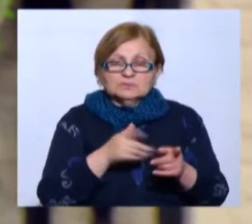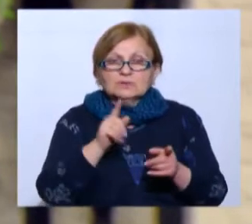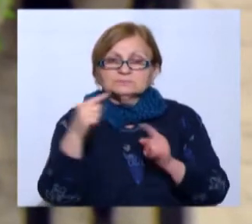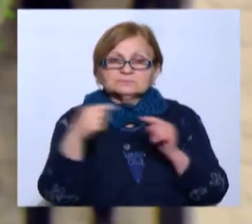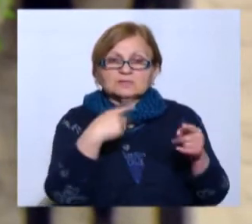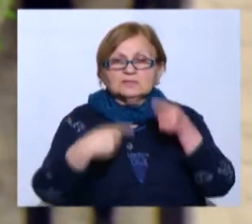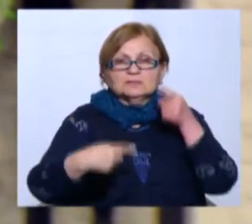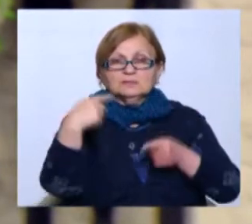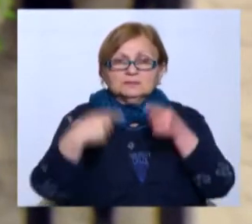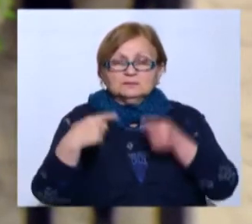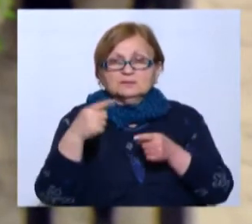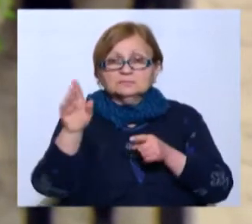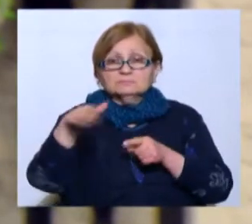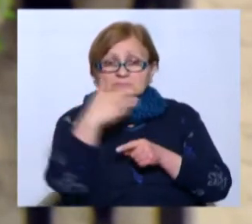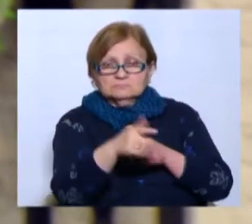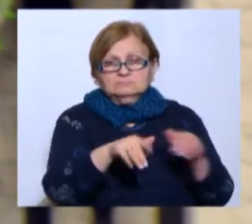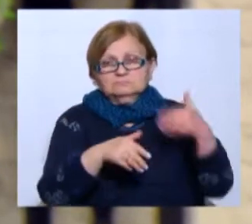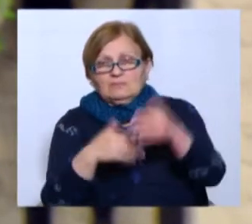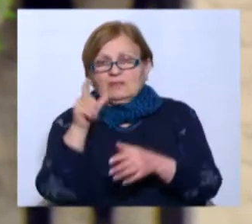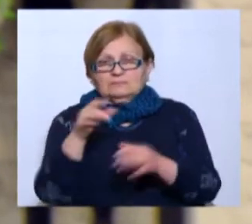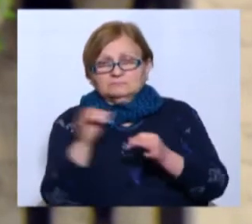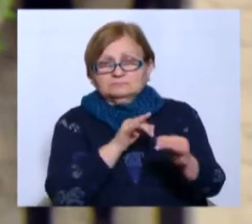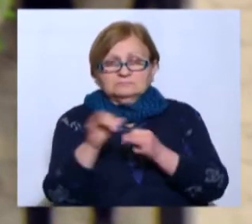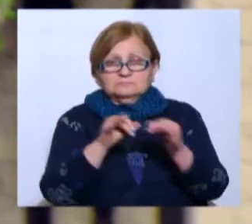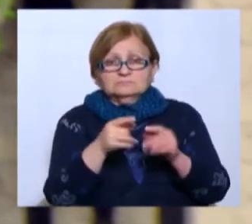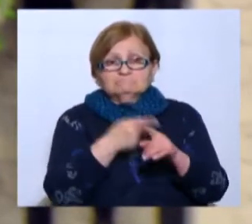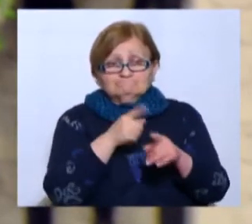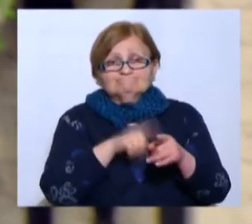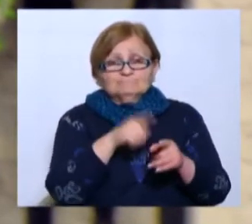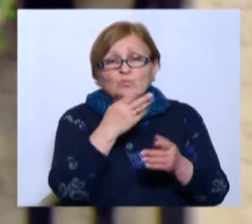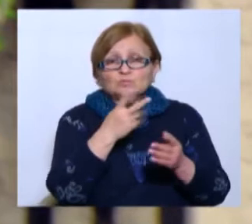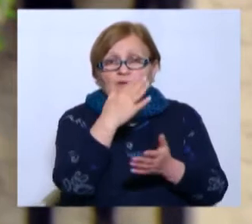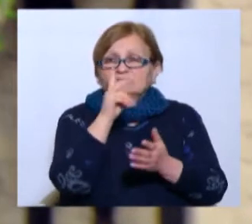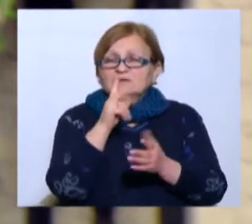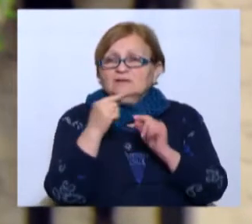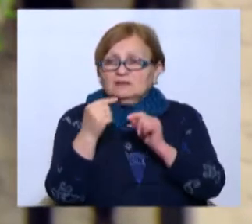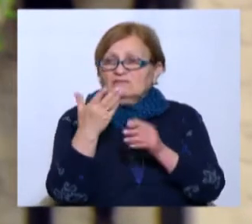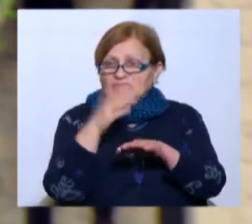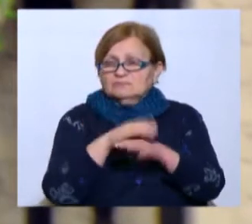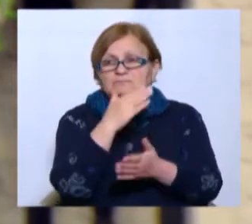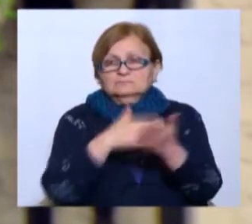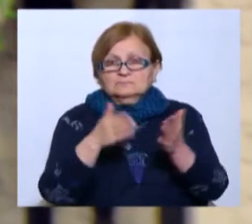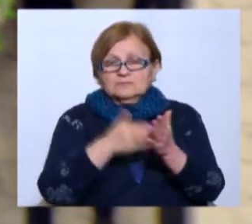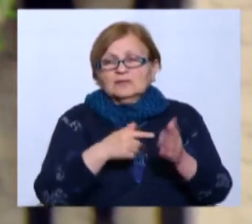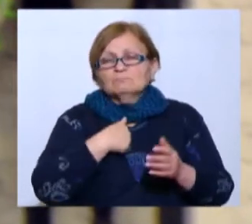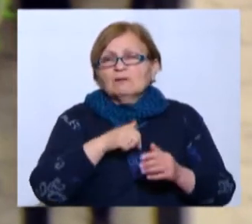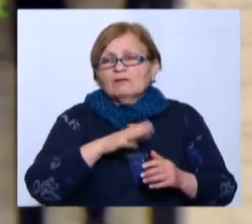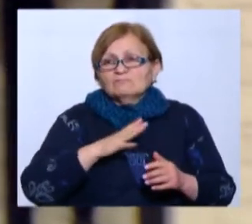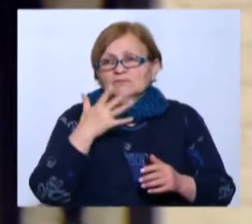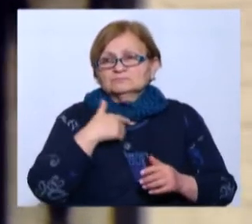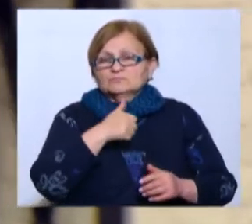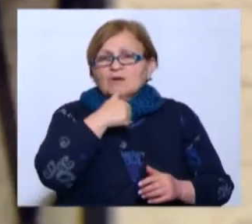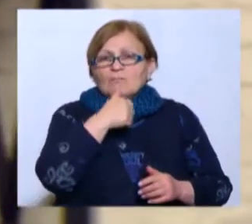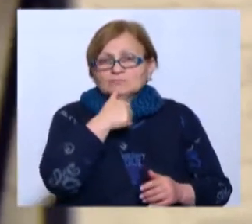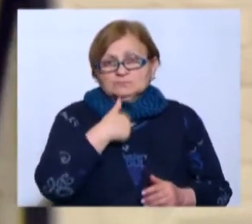კონტრარგუმენტში წარმოდგენილი დებულება და კარგი იქნება, თუ კი გაბათილებისას მოიხმოთ უკვე ჩვენს პირად გამოცდილებას. ჩვენ ახაც